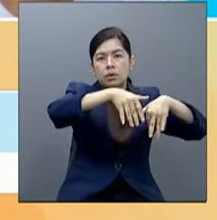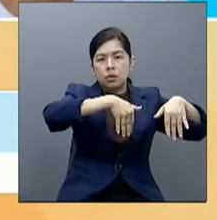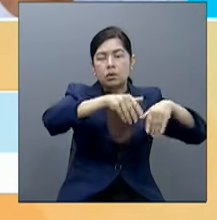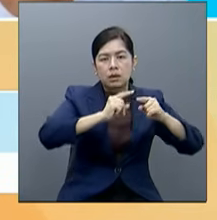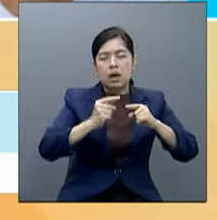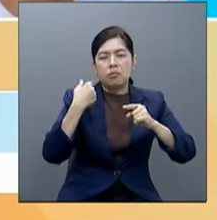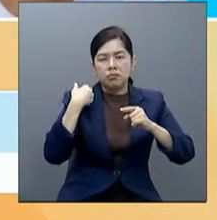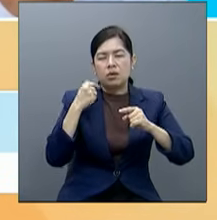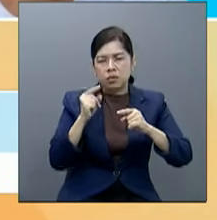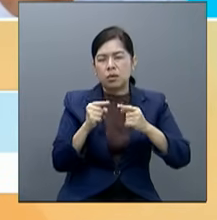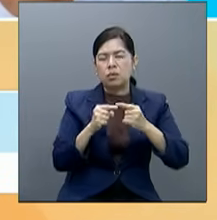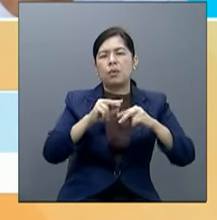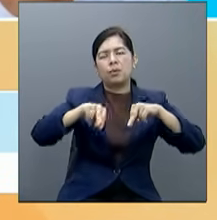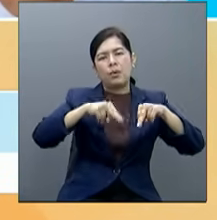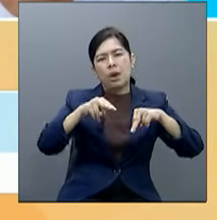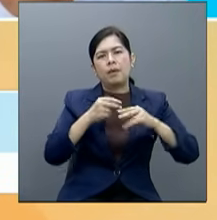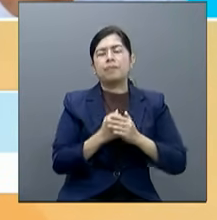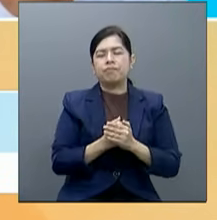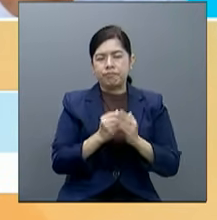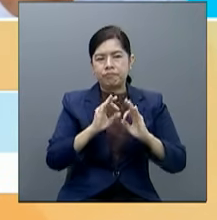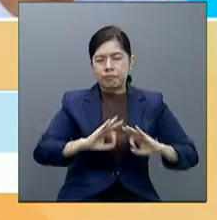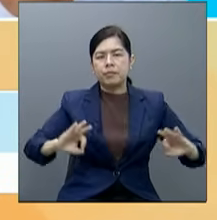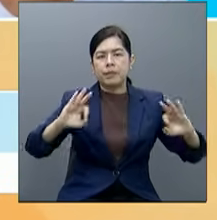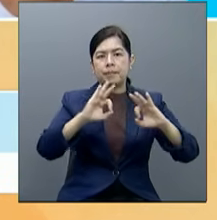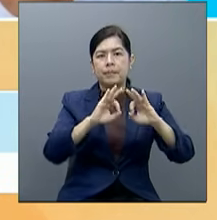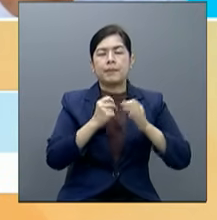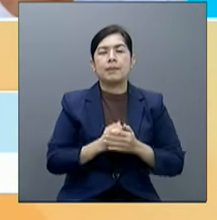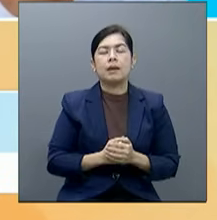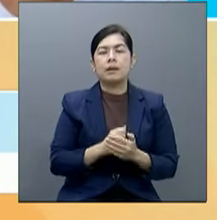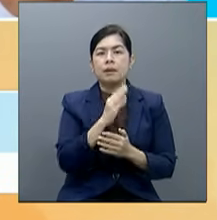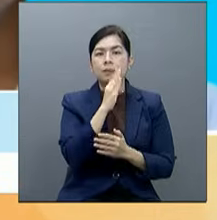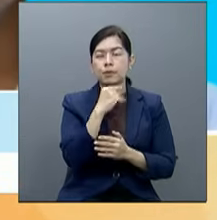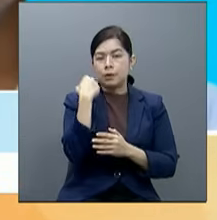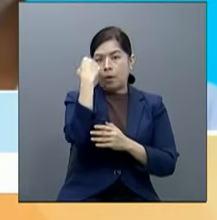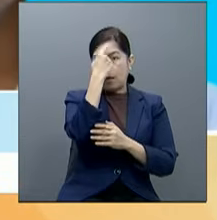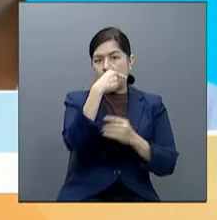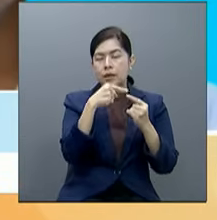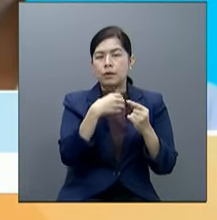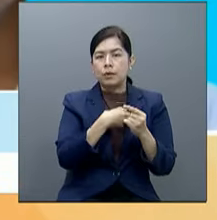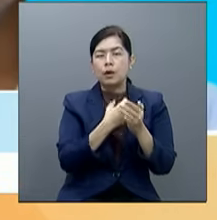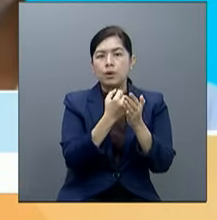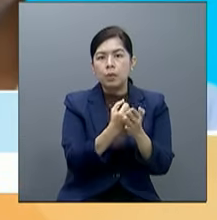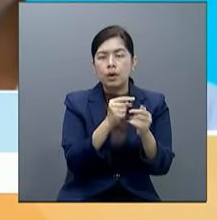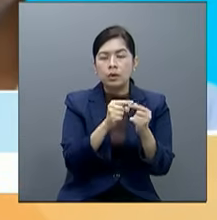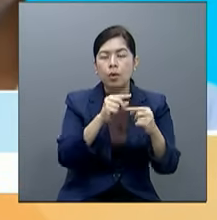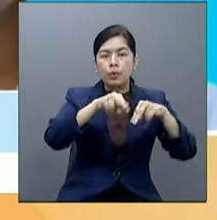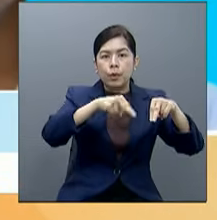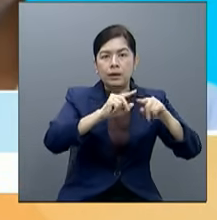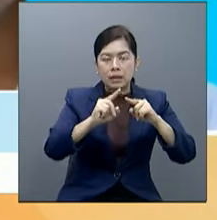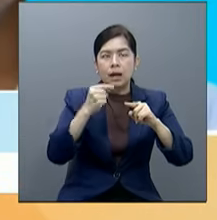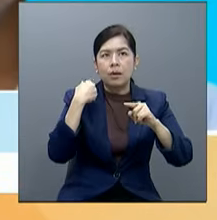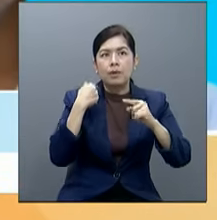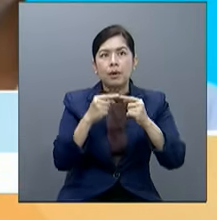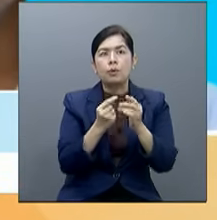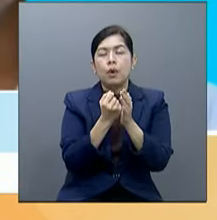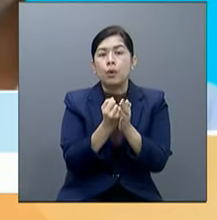เนี่ยคืออันนี้ยังจำเป็นอยู่ครับ ค่ะโอเคถ้าเกิดว่าใครอยากจะให้ความช่วยเหลือในส่วนนี้นะคะก็สามารถที่จะสนับสนุนส่งความช่ว